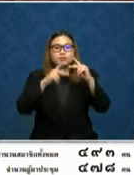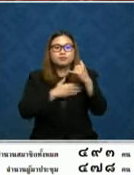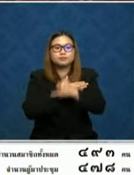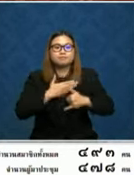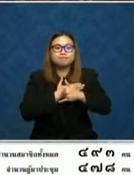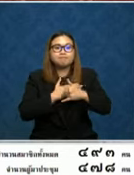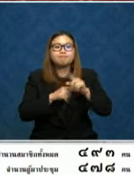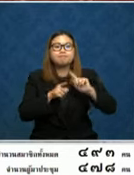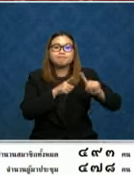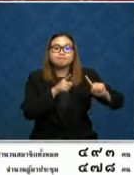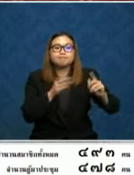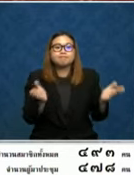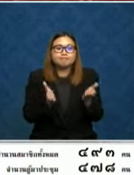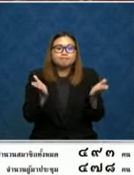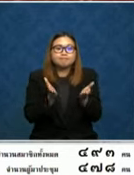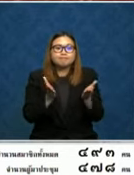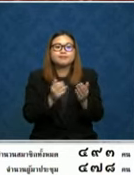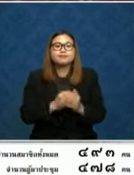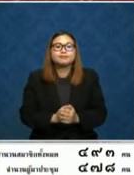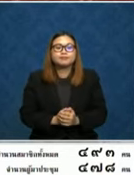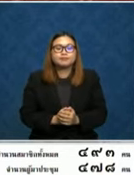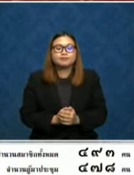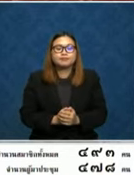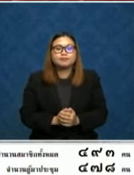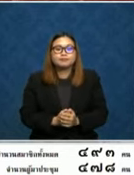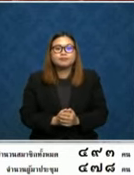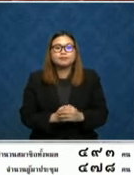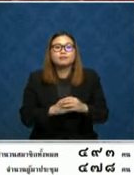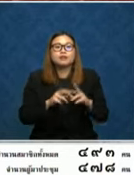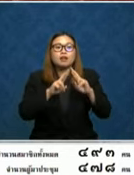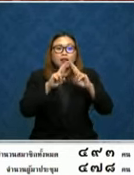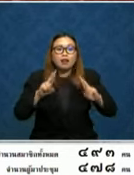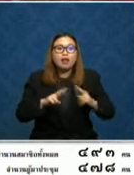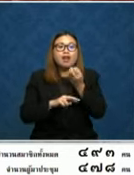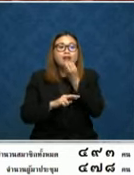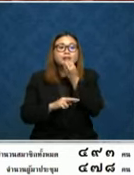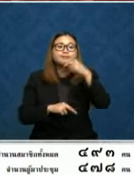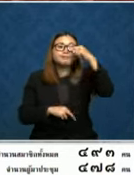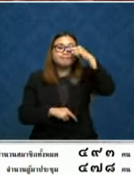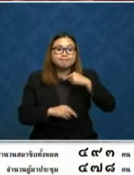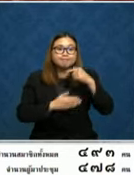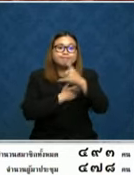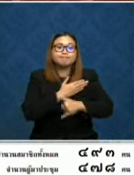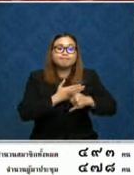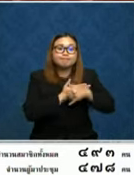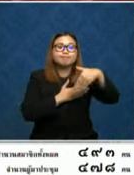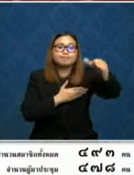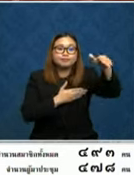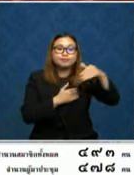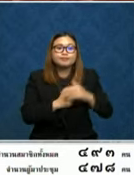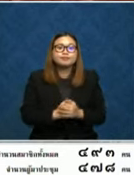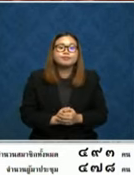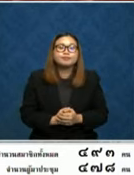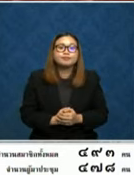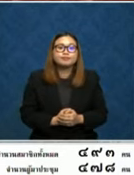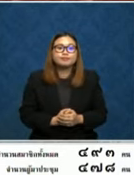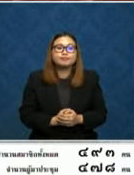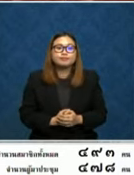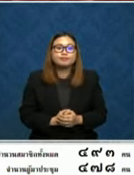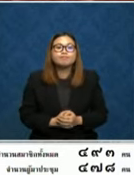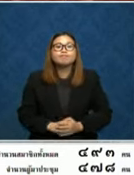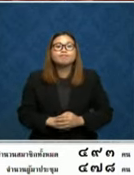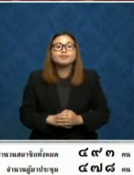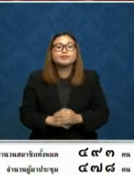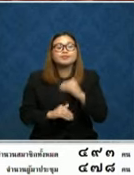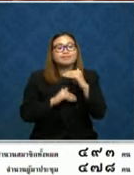สนับสนุนผู้ประกอบการที่เป็นร้านอาหารไทยในต่างแดนก็ถ้าดูจากข้อมูลก็ร้านอาหารไทยในต่างแดนก็ประสบความ